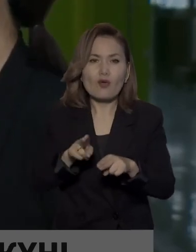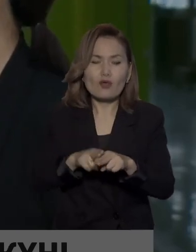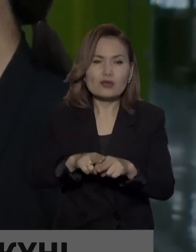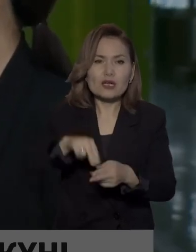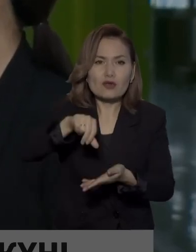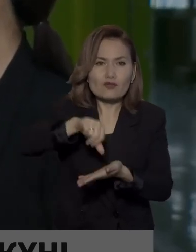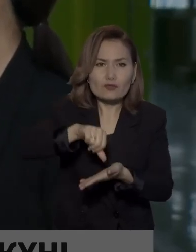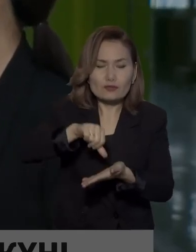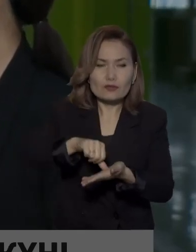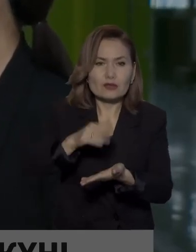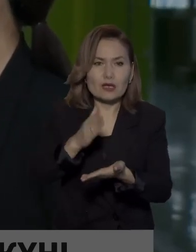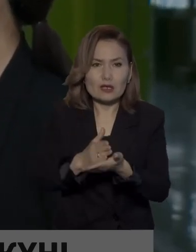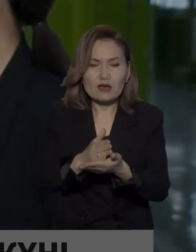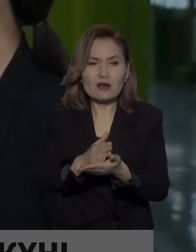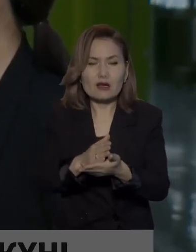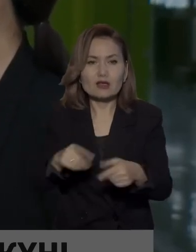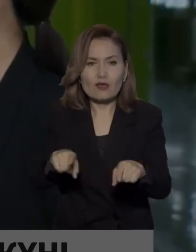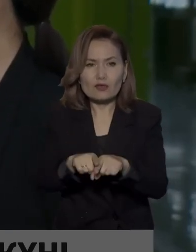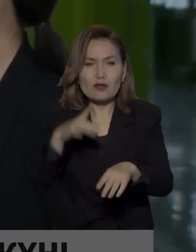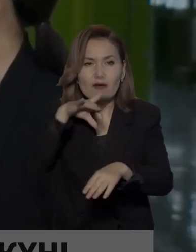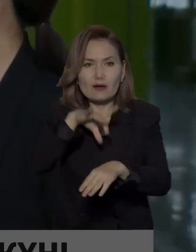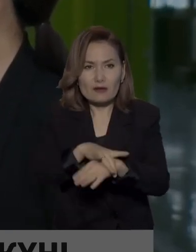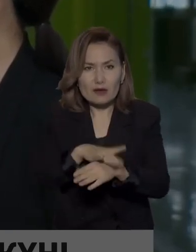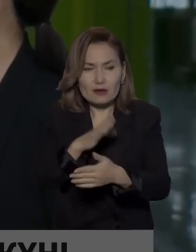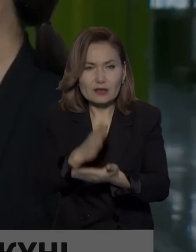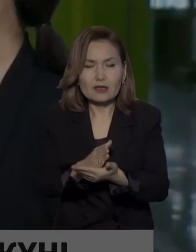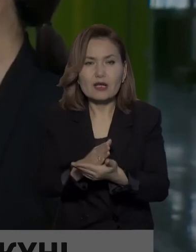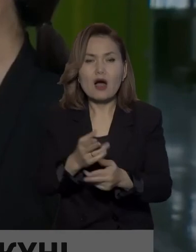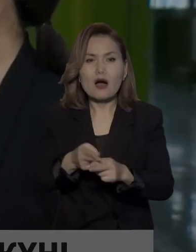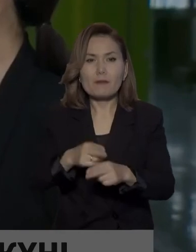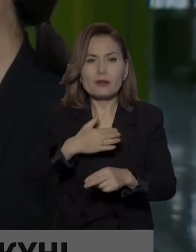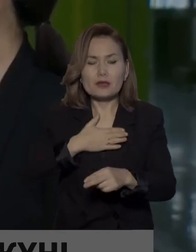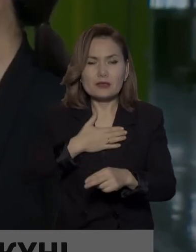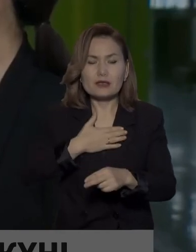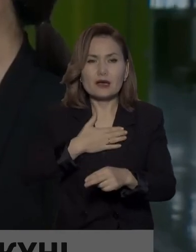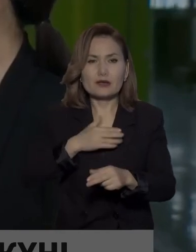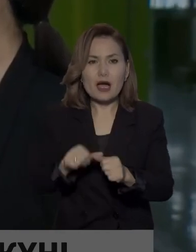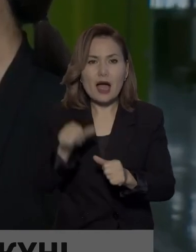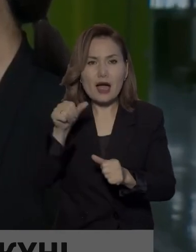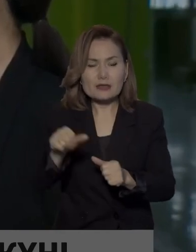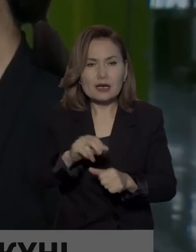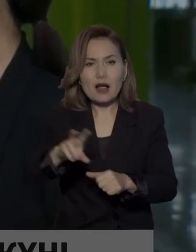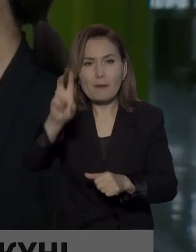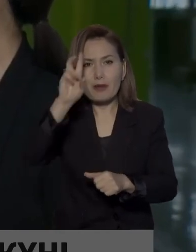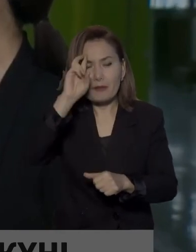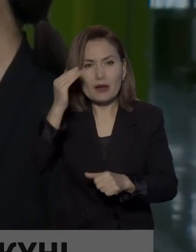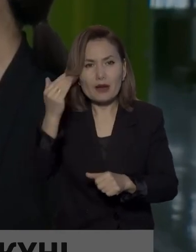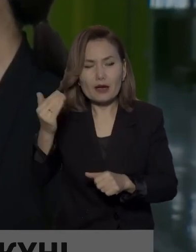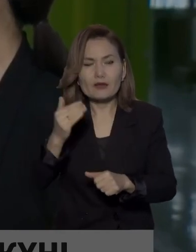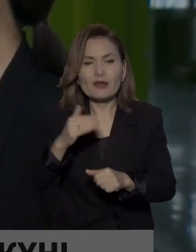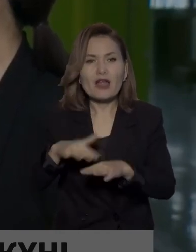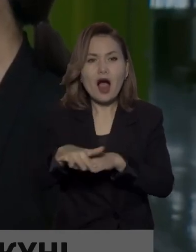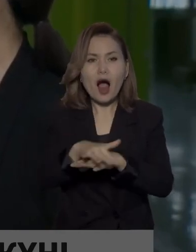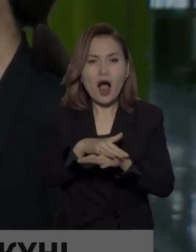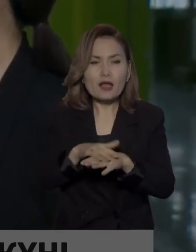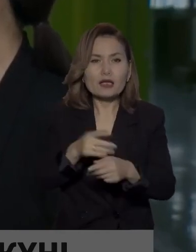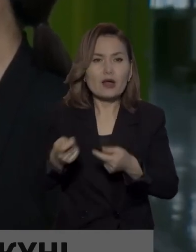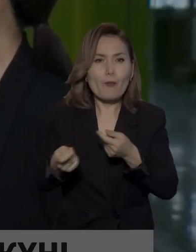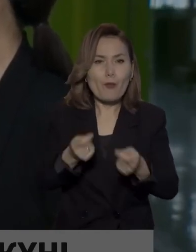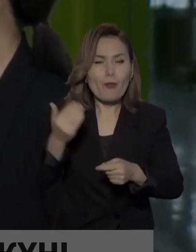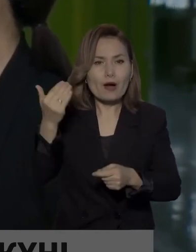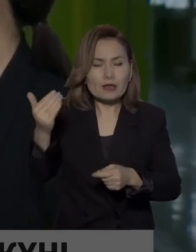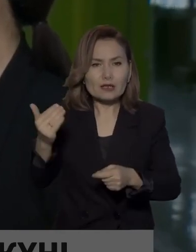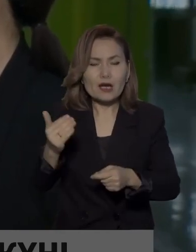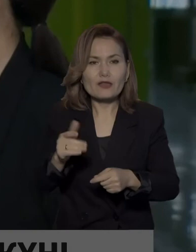қатысының бар екендігіне көзіміз жетіп атыр. Сондықтан біз әсіресе мына мемлекеттік халықты басқаратын, елді